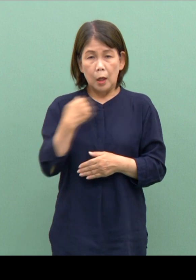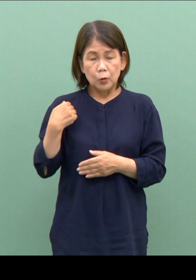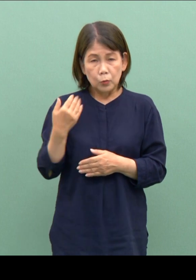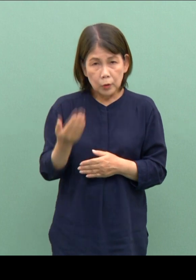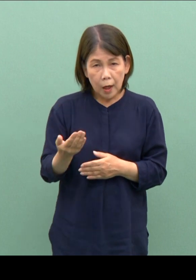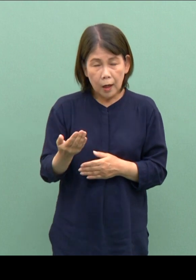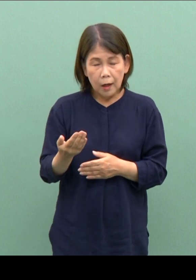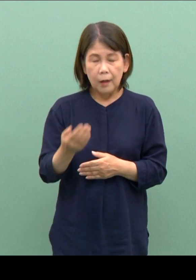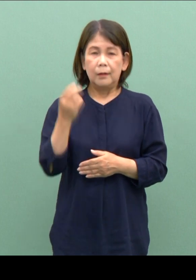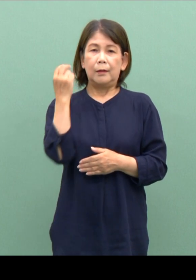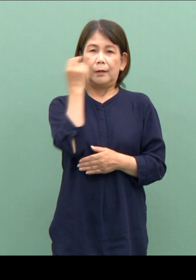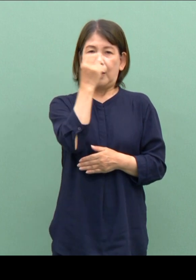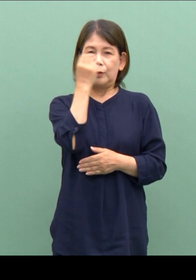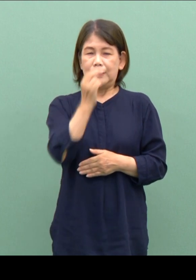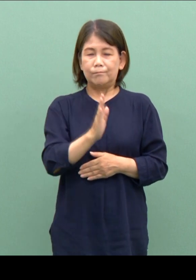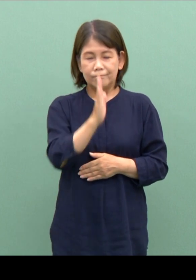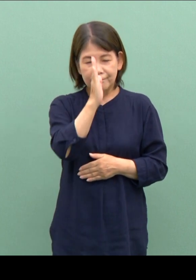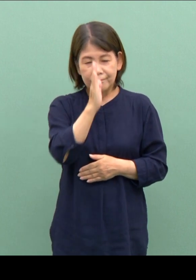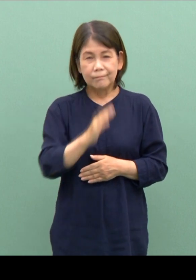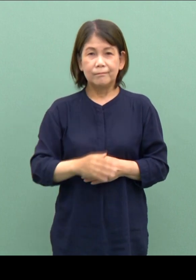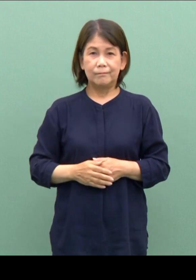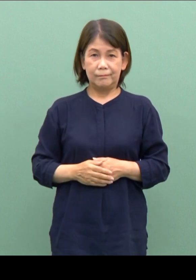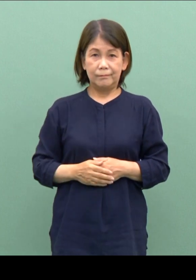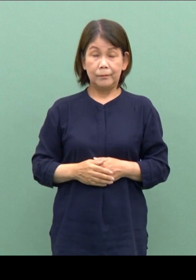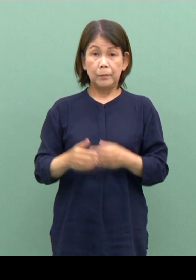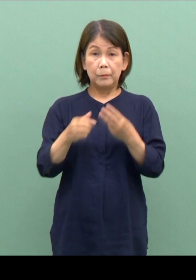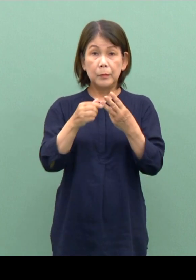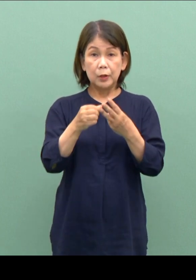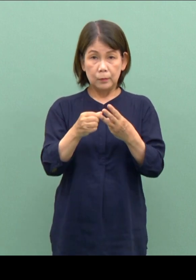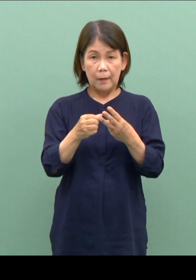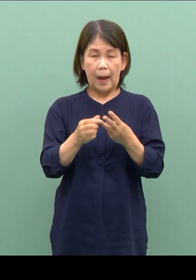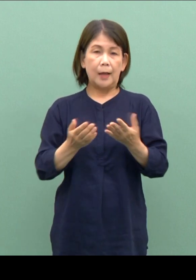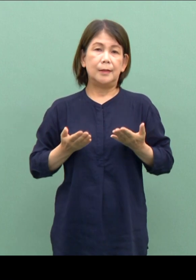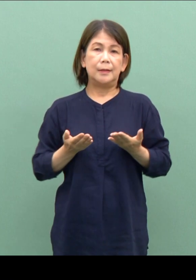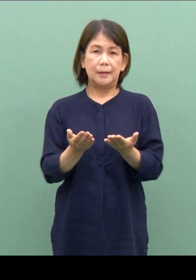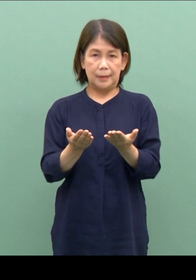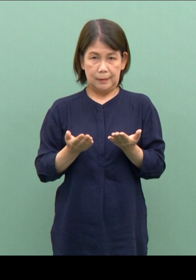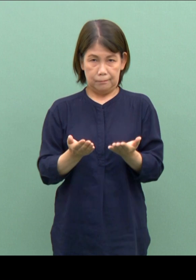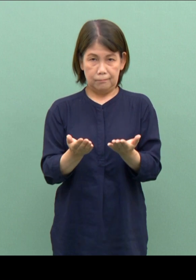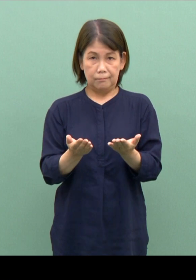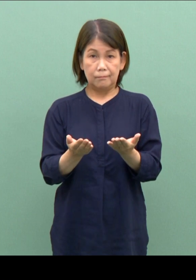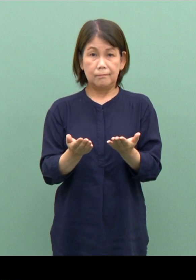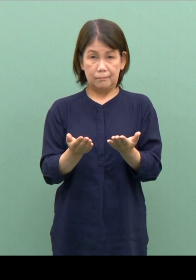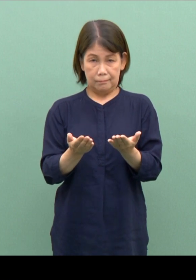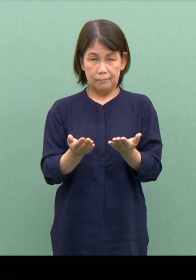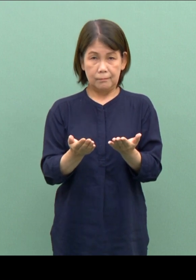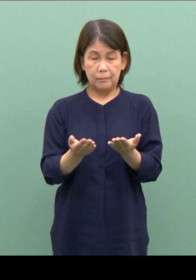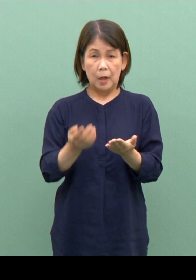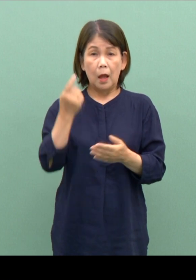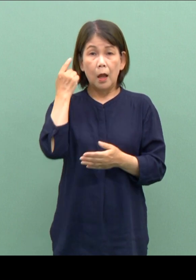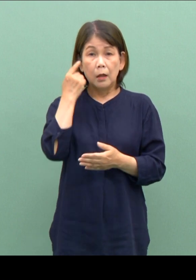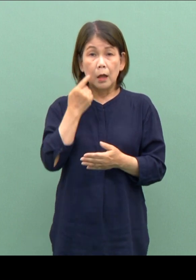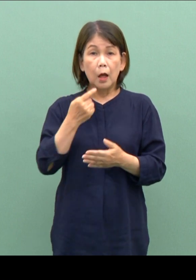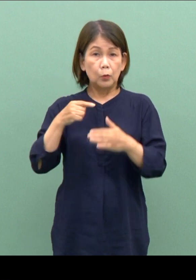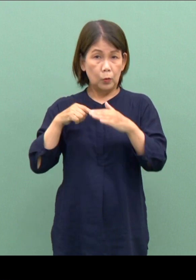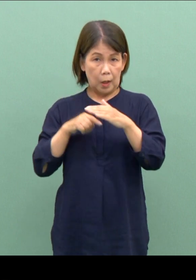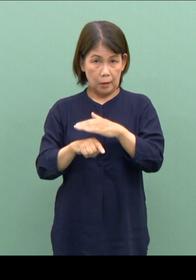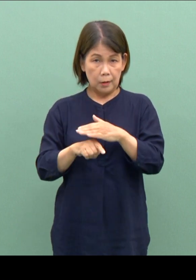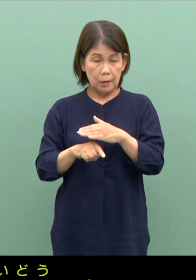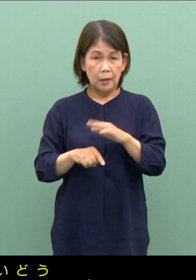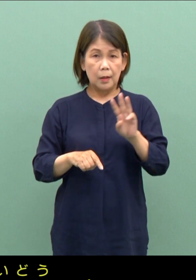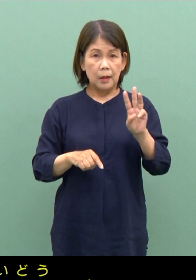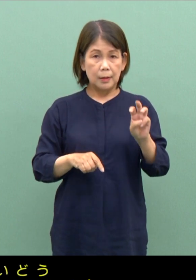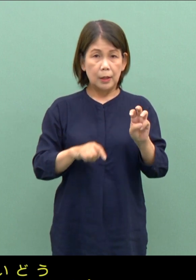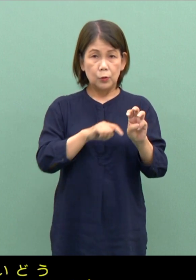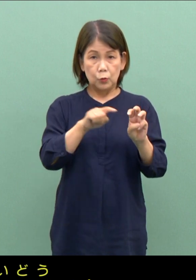確認しましょう。3つ目は地震への備えです。地震による負傷の3割から5